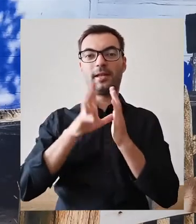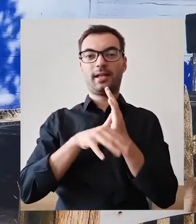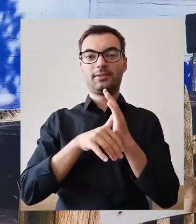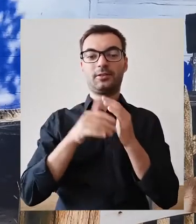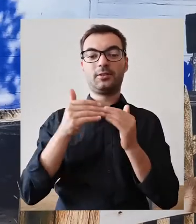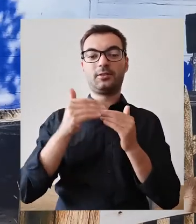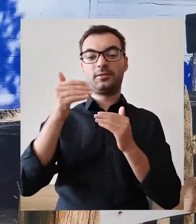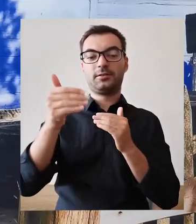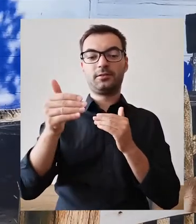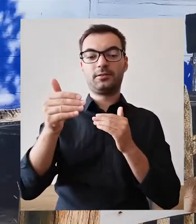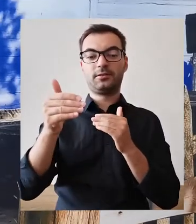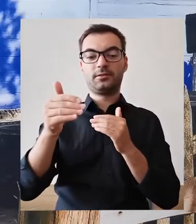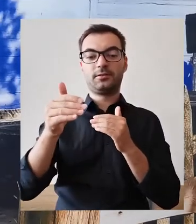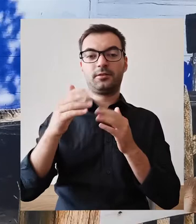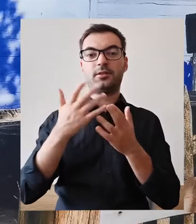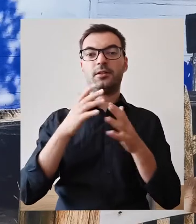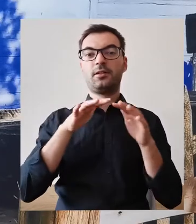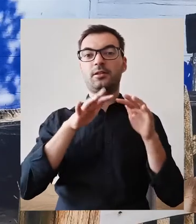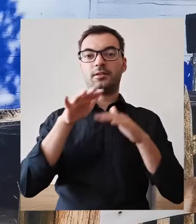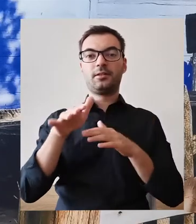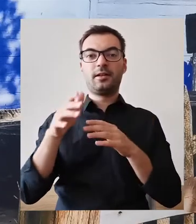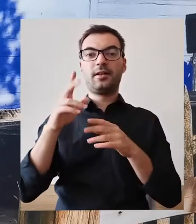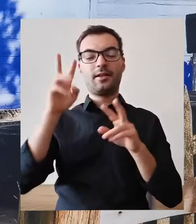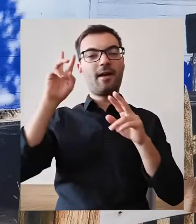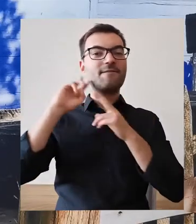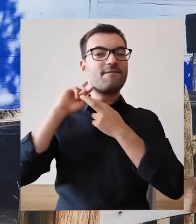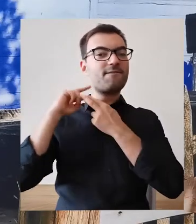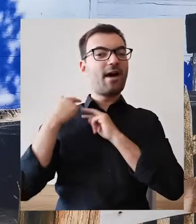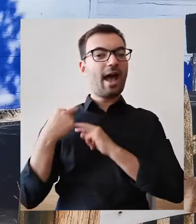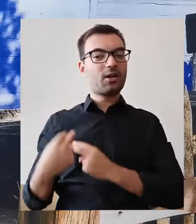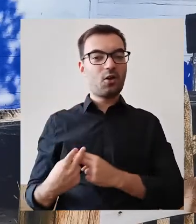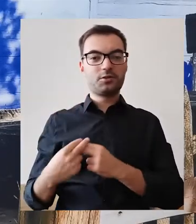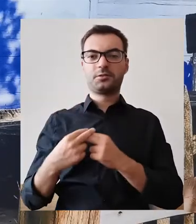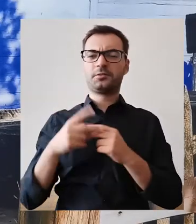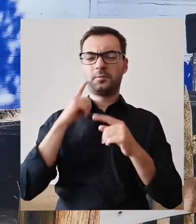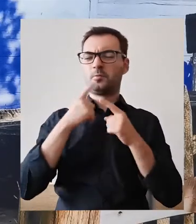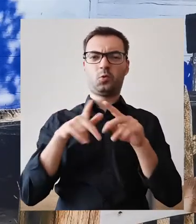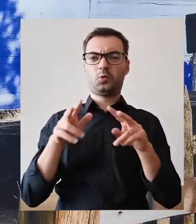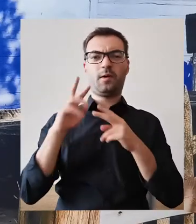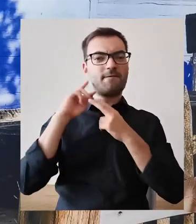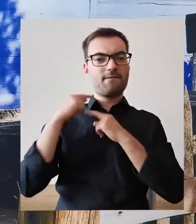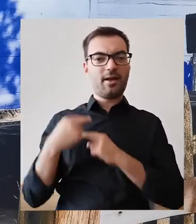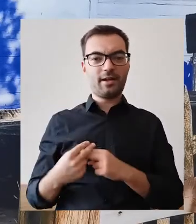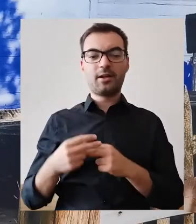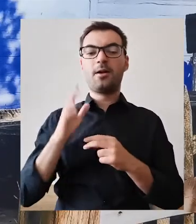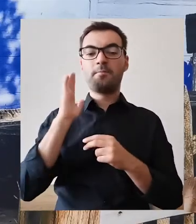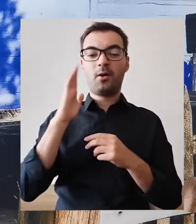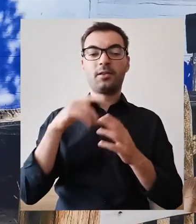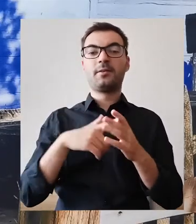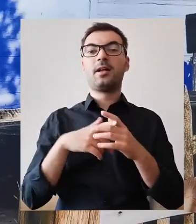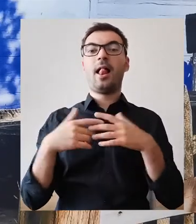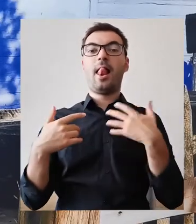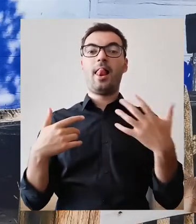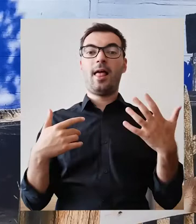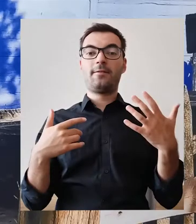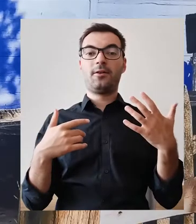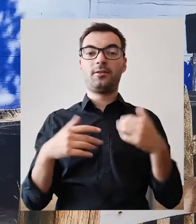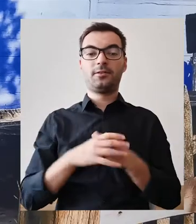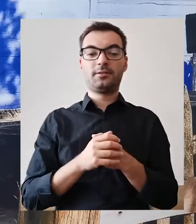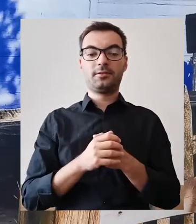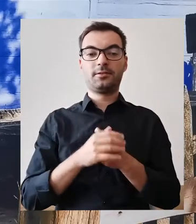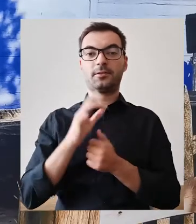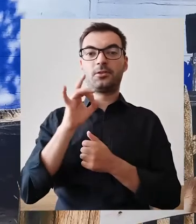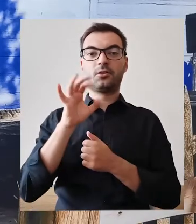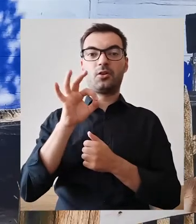piwnicą rzeką wartą tobą ale to bardzo krótko i teraz uwaga na lewo mijamy miejscowość